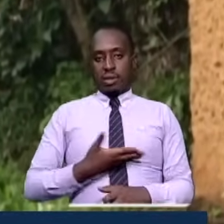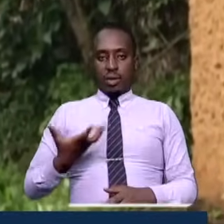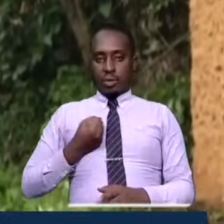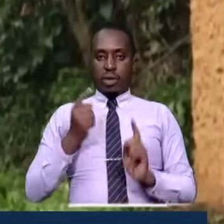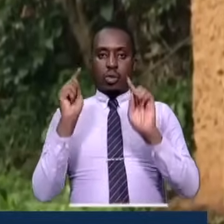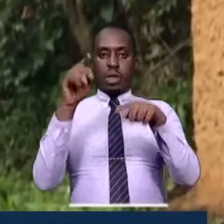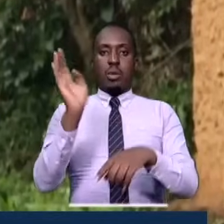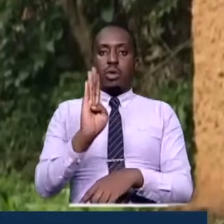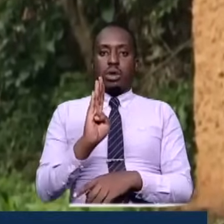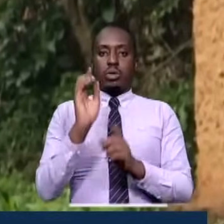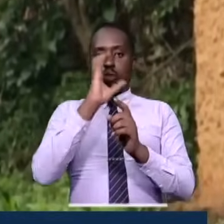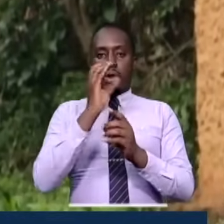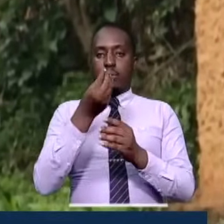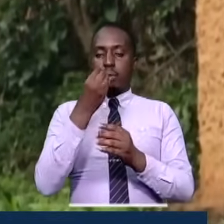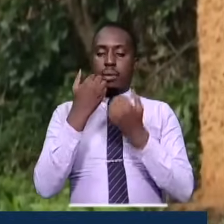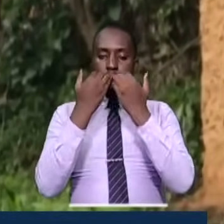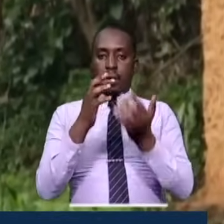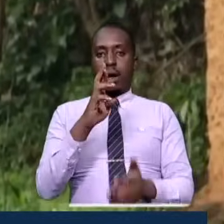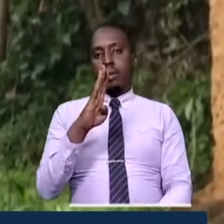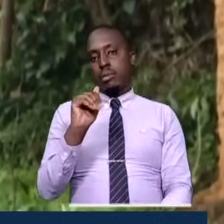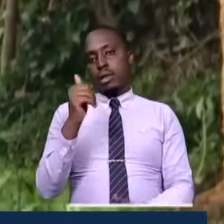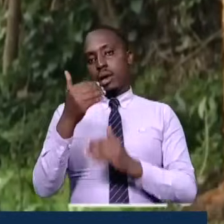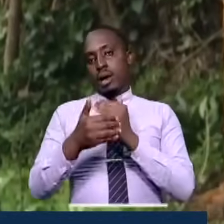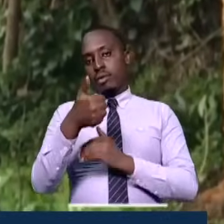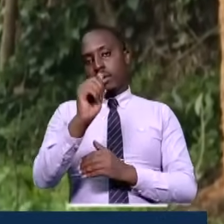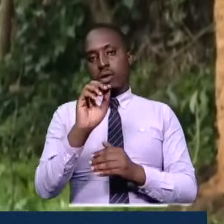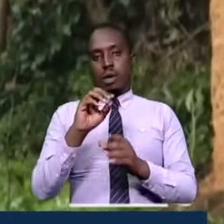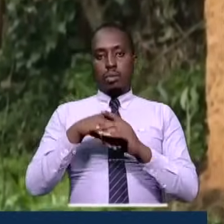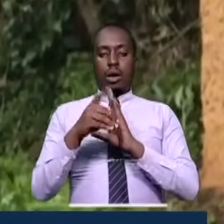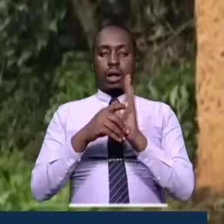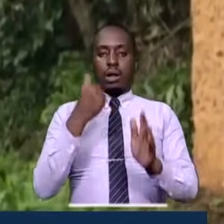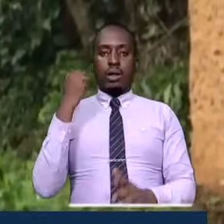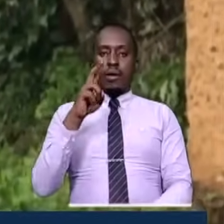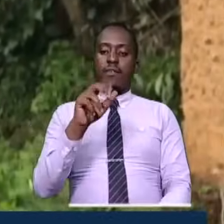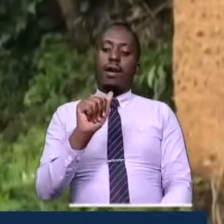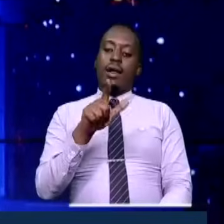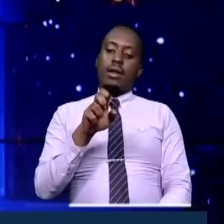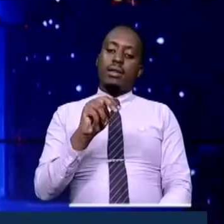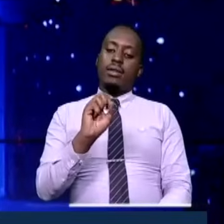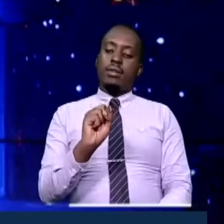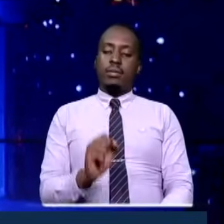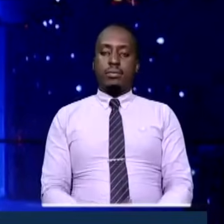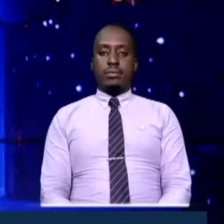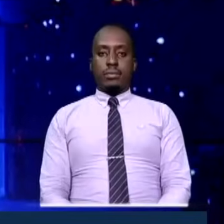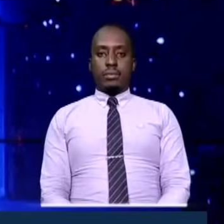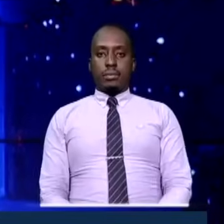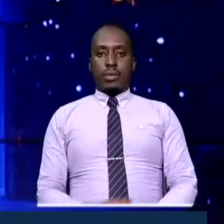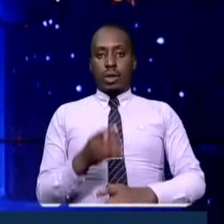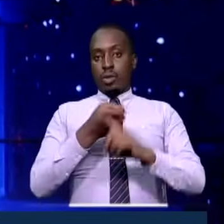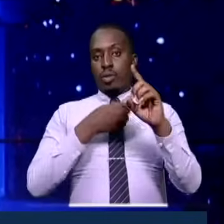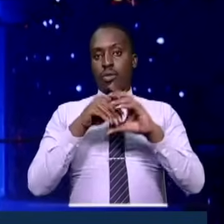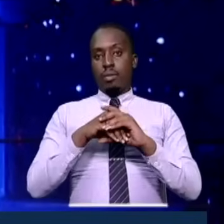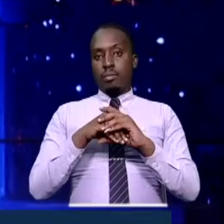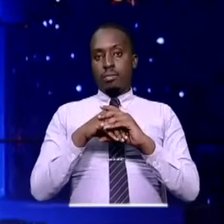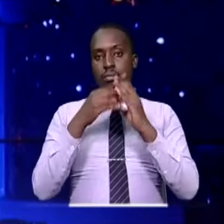ntidugisukira i Burundi twiye gushaka ibyo kurya arabiye hafi yawe inyaruguru nitwa Valence niyo nkuru tuvuye